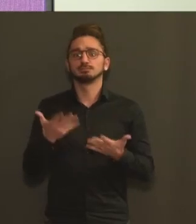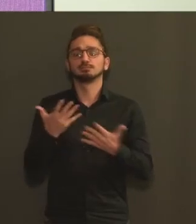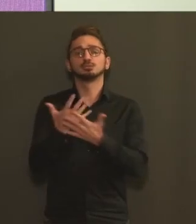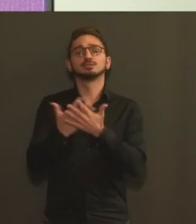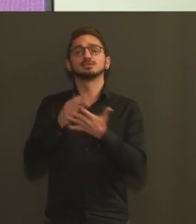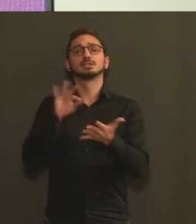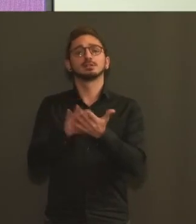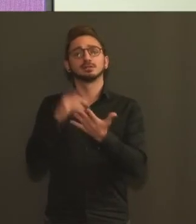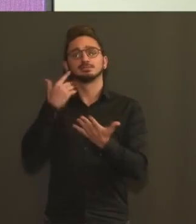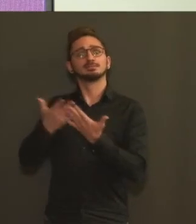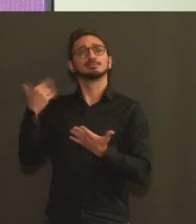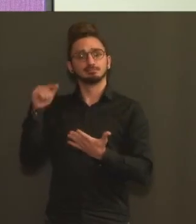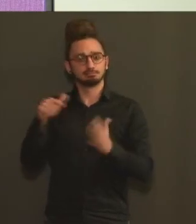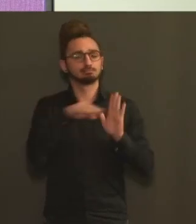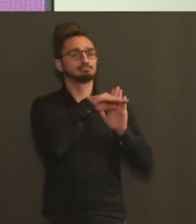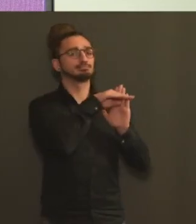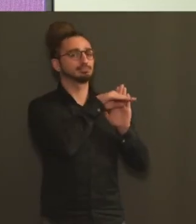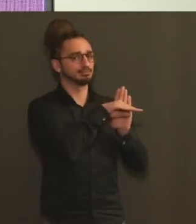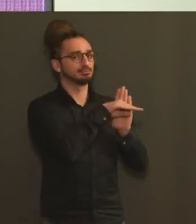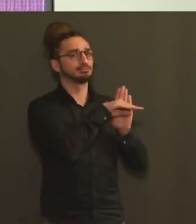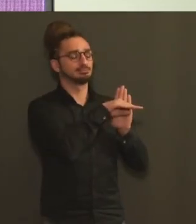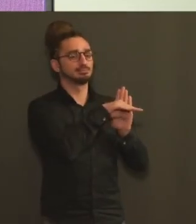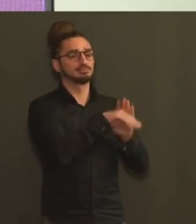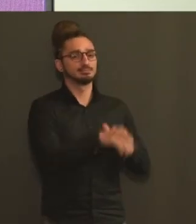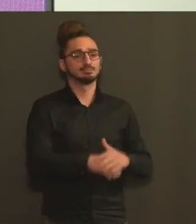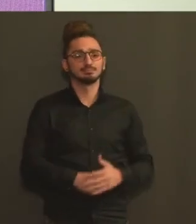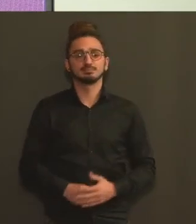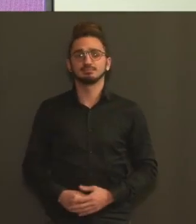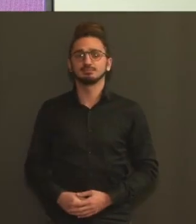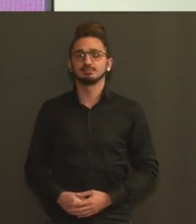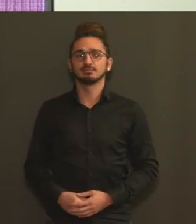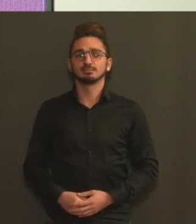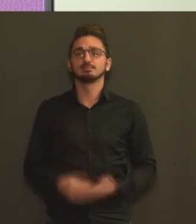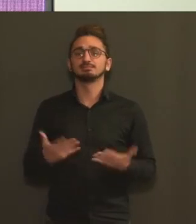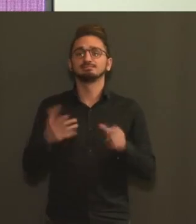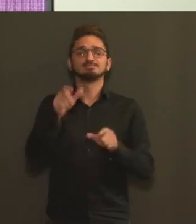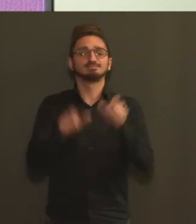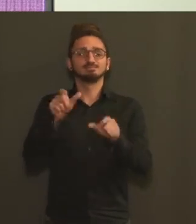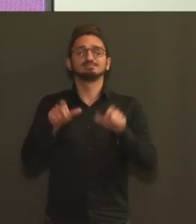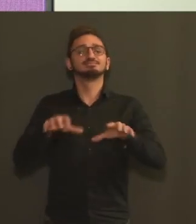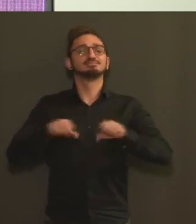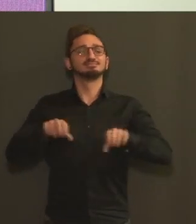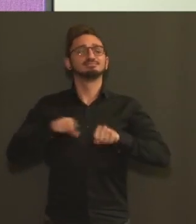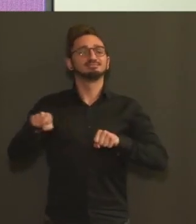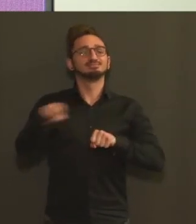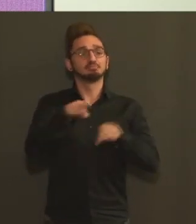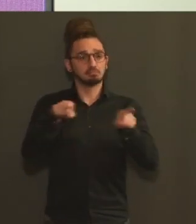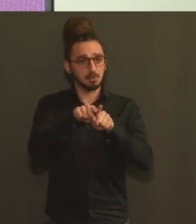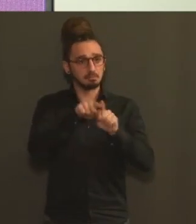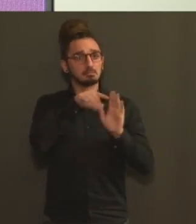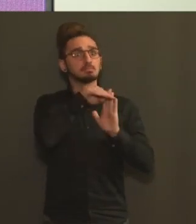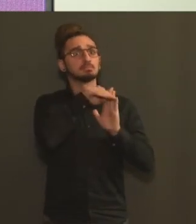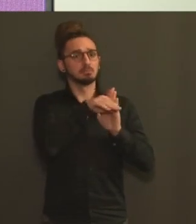baisse. Le nombre de contaminations diminue de manière assez rapide. Il faut être prudent sur ce point puisqu'on sait qu'on est en